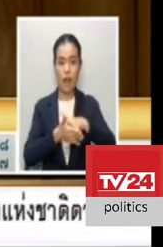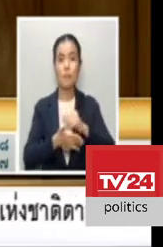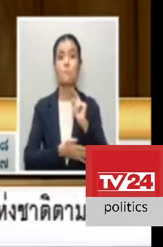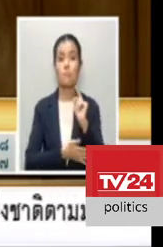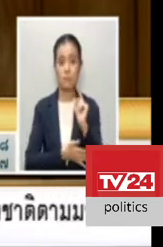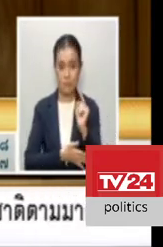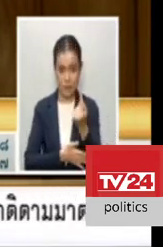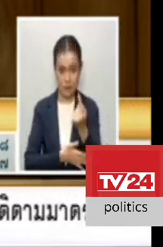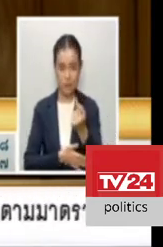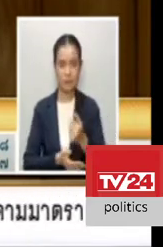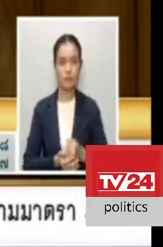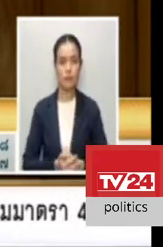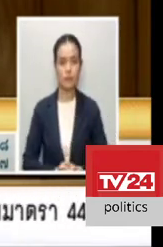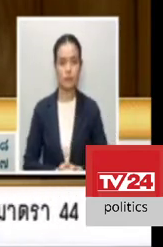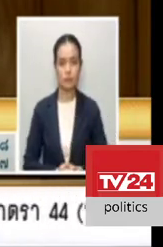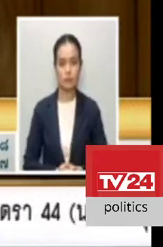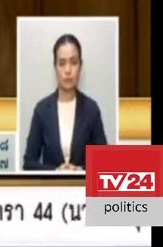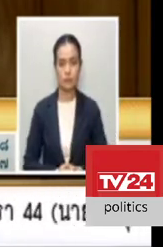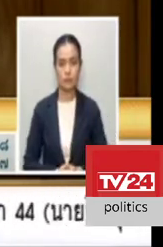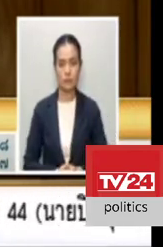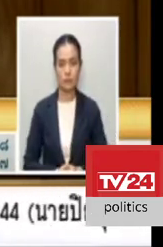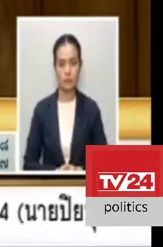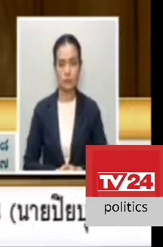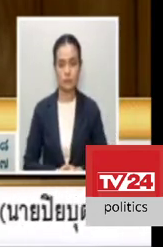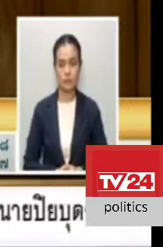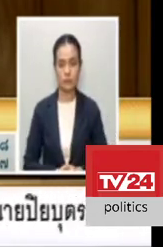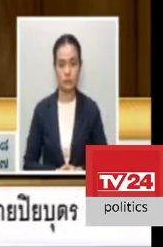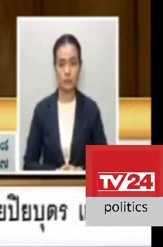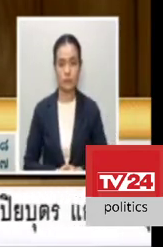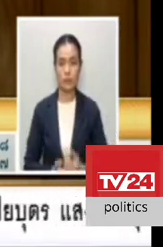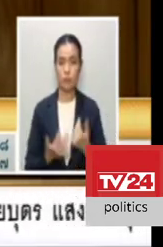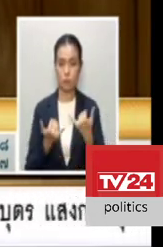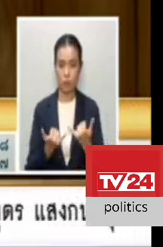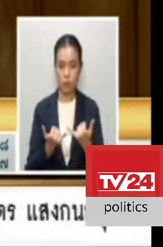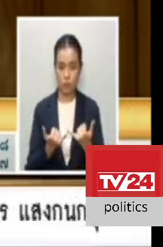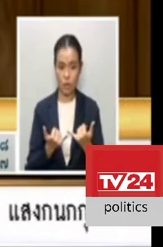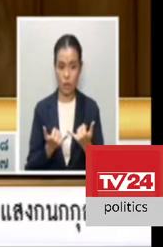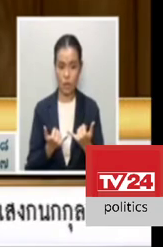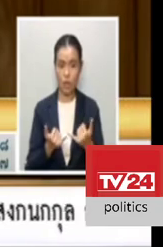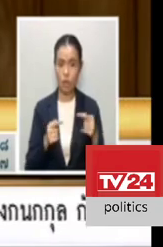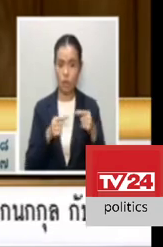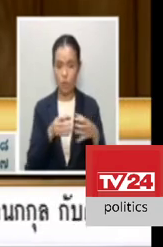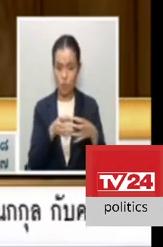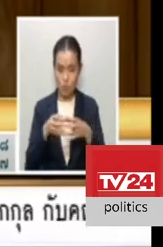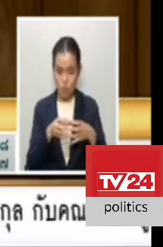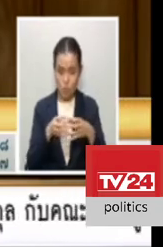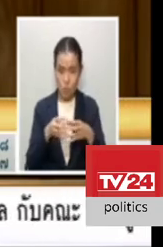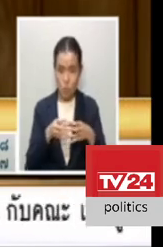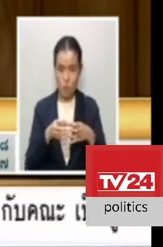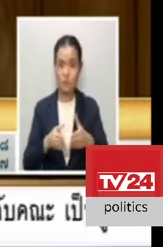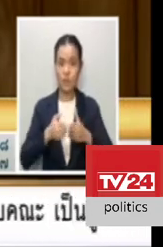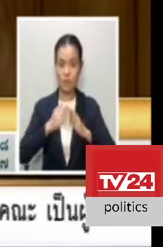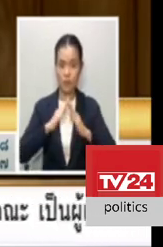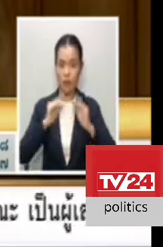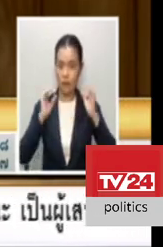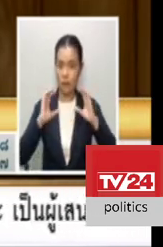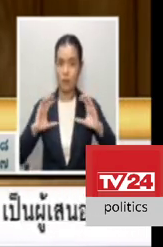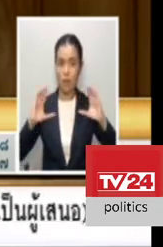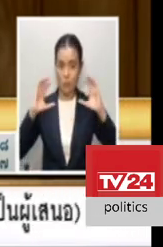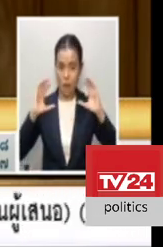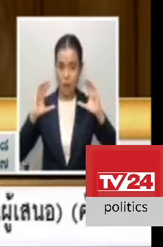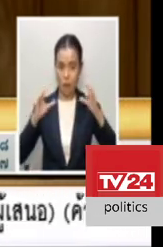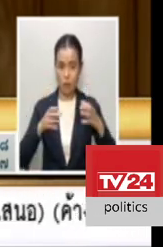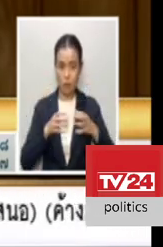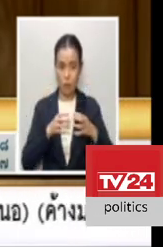ก็อยู่ระหว่างที่จะต้องมาฟอร์มรัฐบาลเป็นรัฐบาล